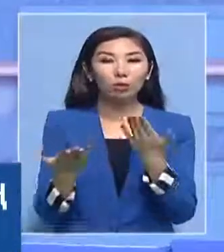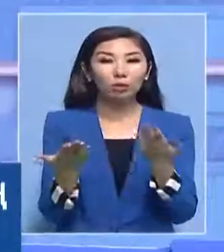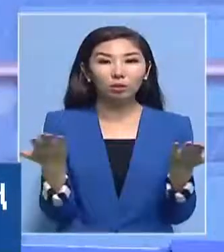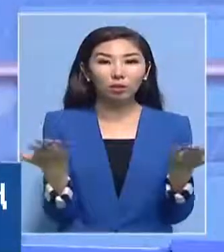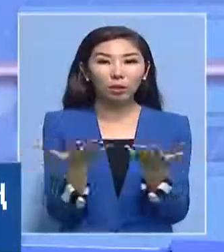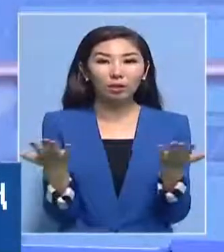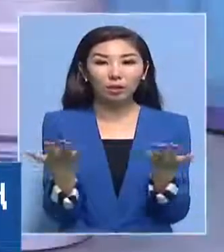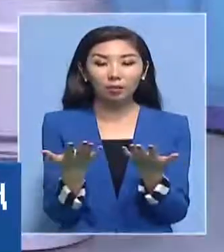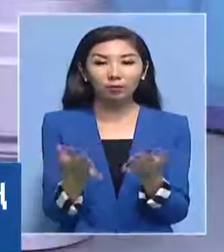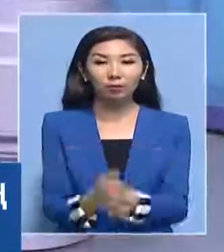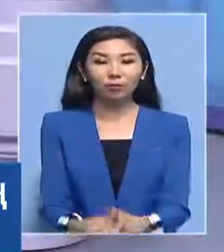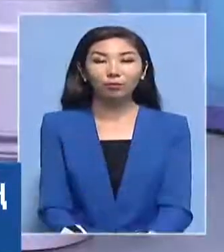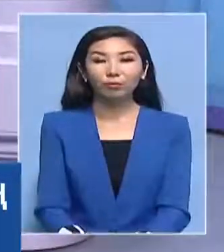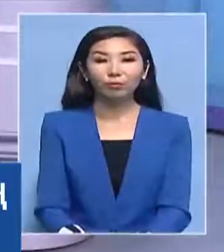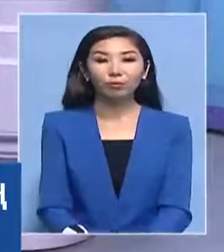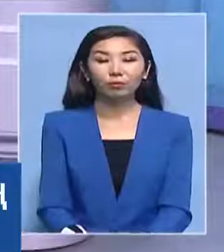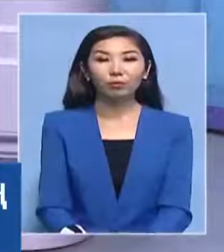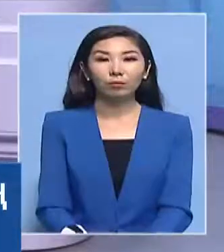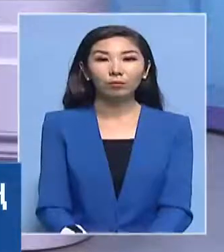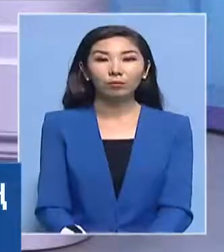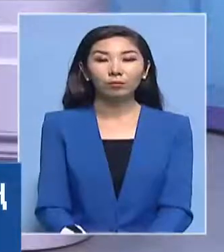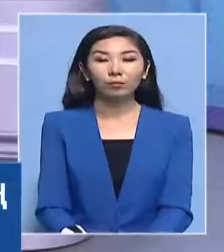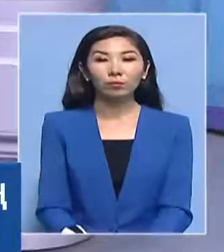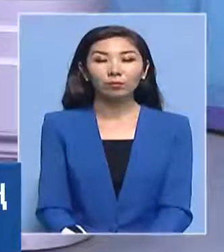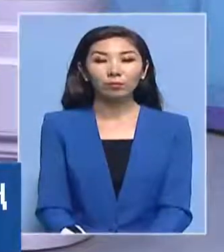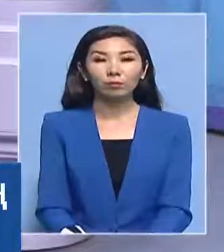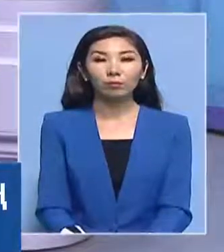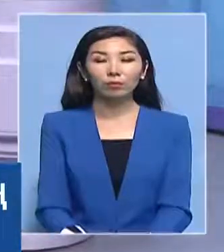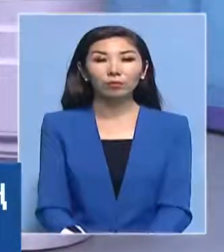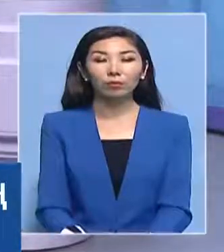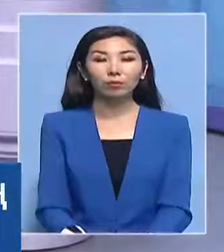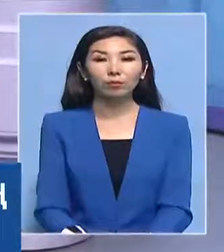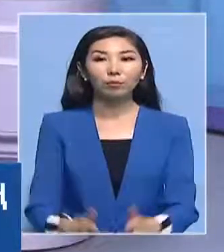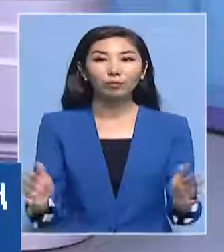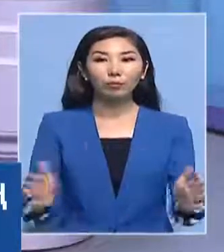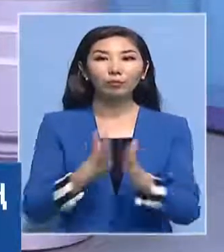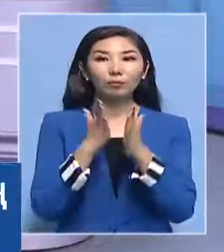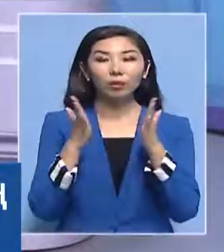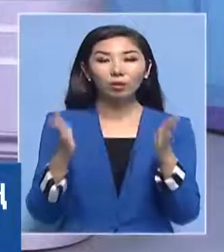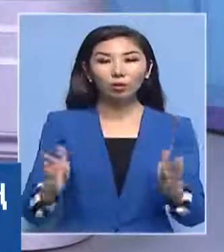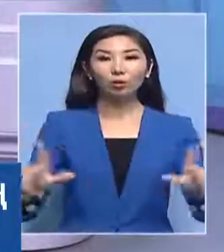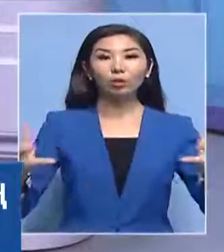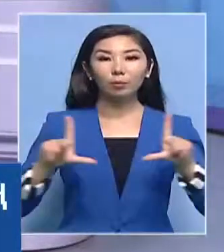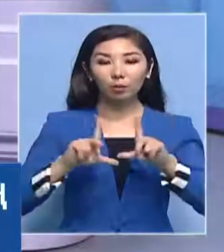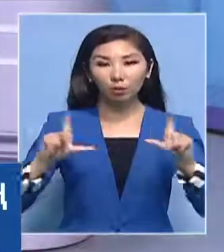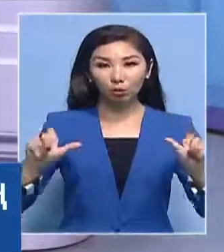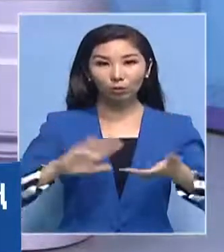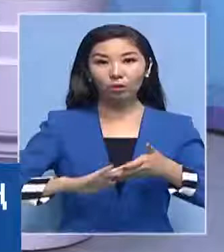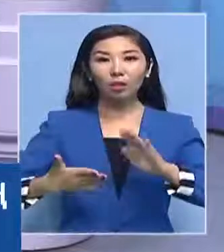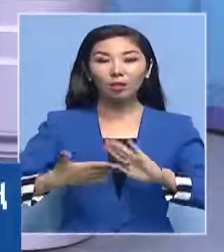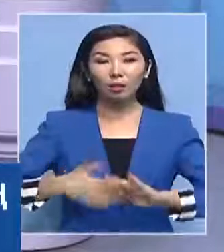көңіл көншіте ме? Енді айтуым керек, үлкен орта мекемелерде ұжымдық